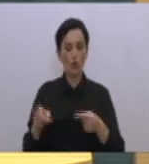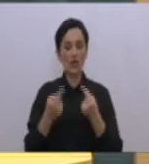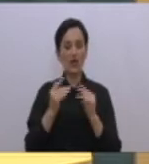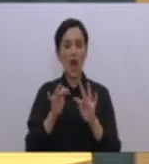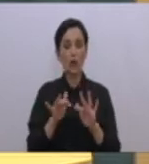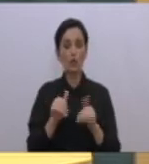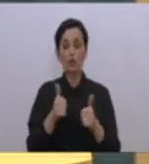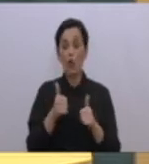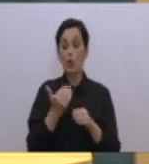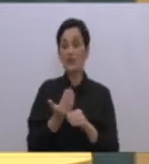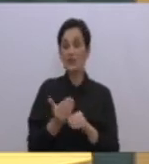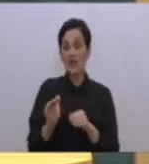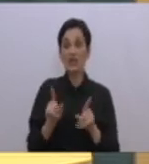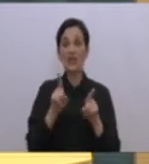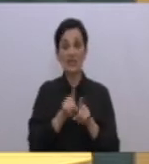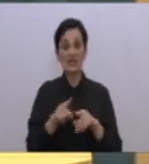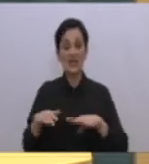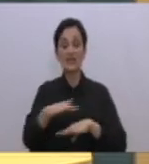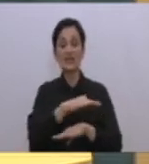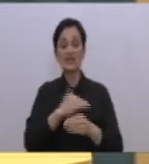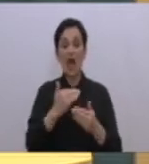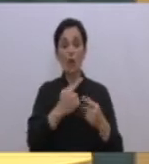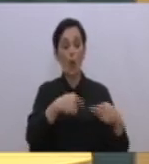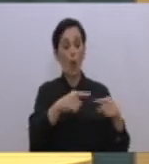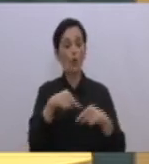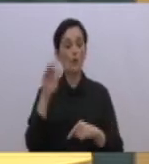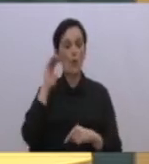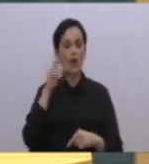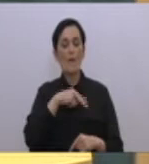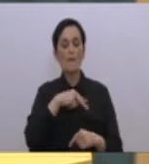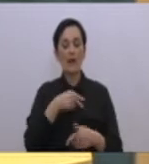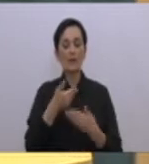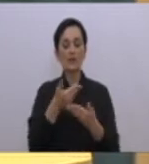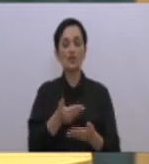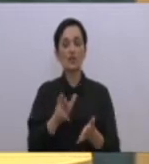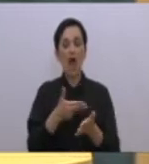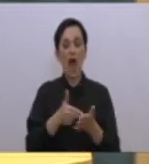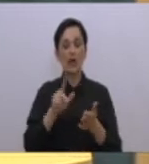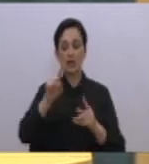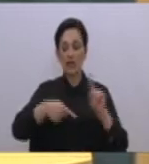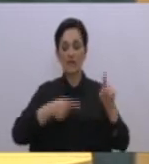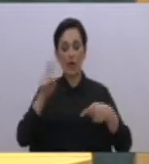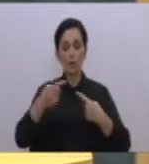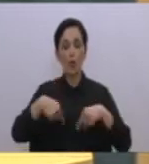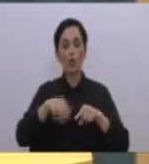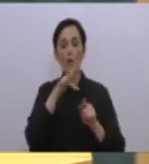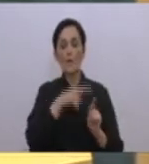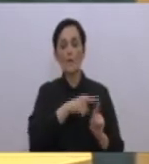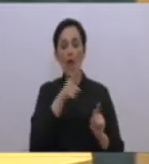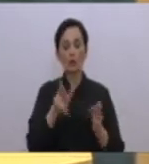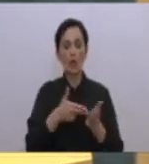განსახორციელებლად, როგორც ცალკე, ისე დარგობრივ კომიტეტებთან ერთად მოისმენს პარლამენტის წინაშე ანგარიშვალდებული ორგანოების პერიოდულ